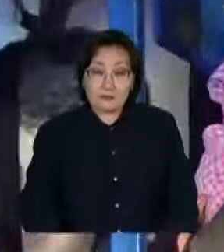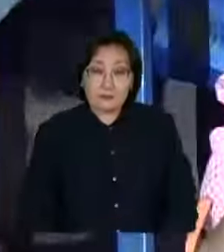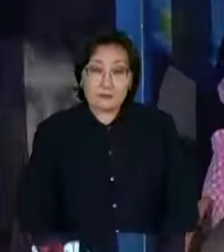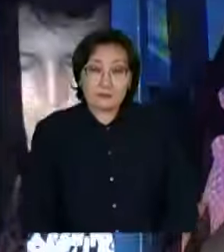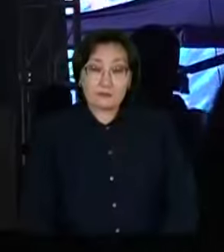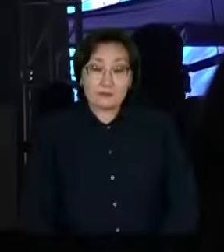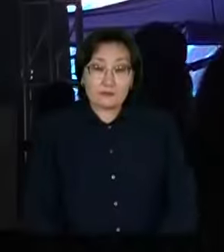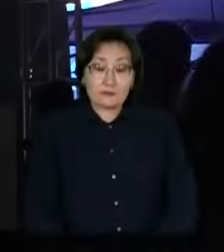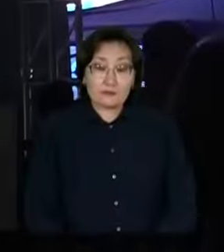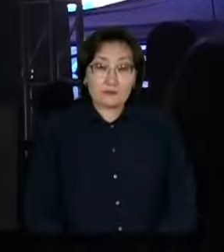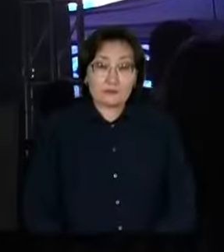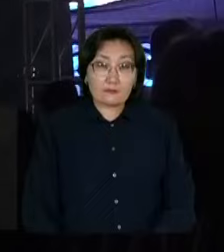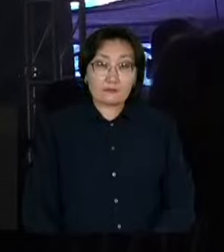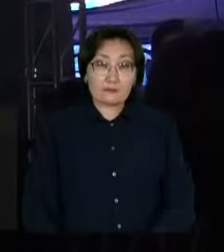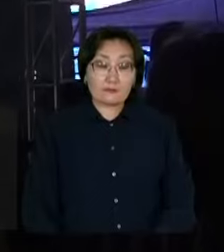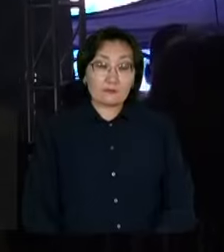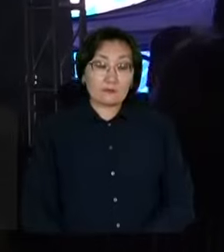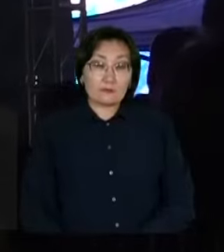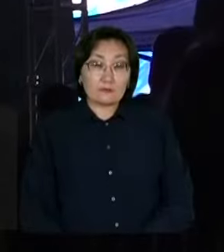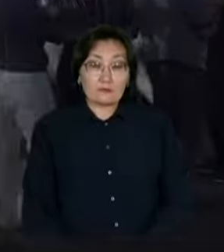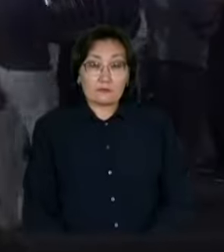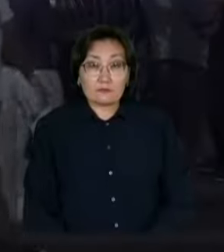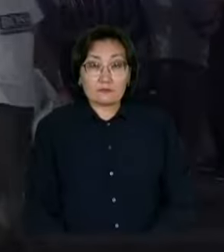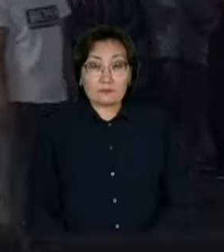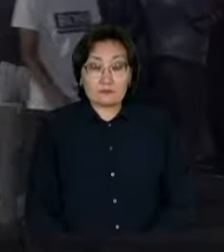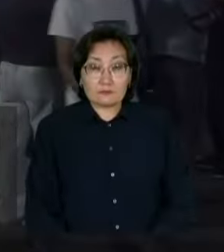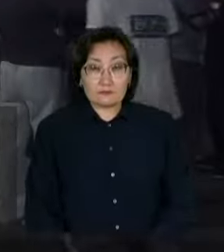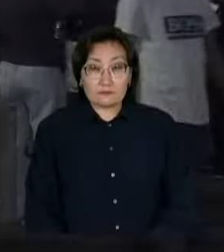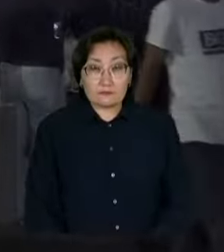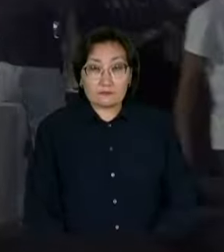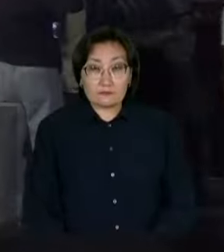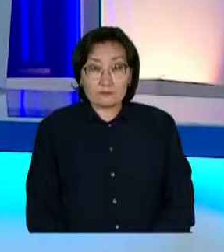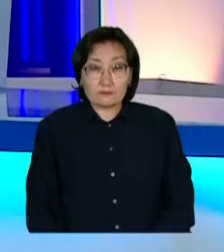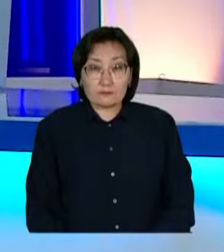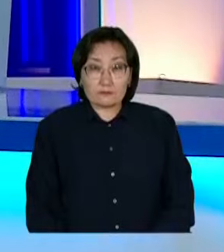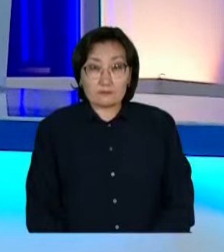Гүлмарал Изатқызы, Адель Ақжеркенова, Алматы телеарнасы, Алматы облысы.